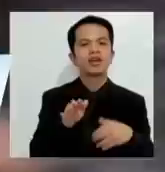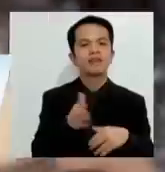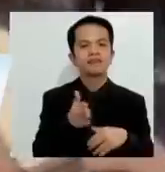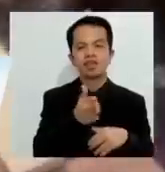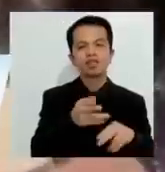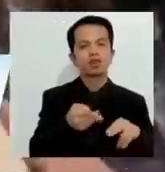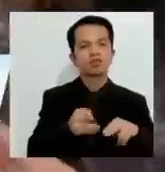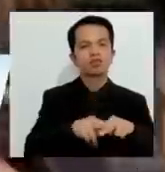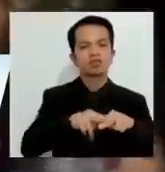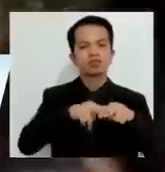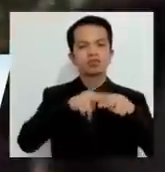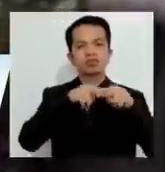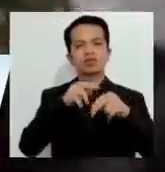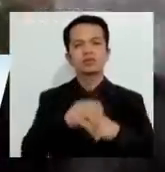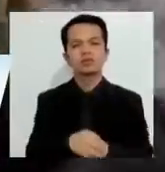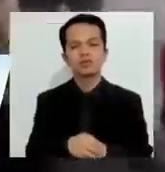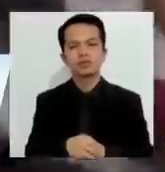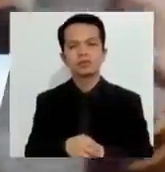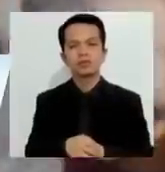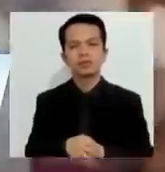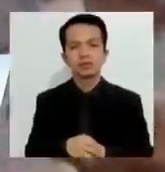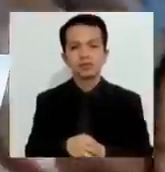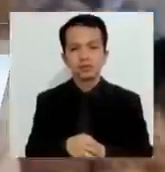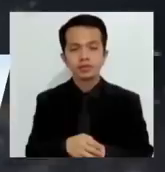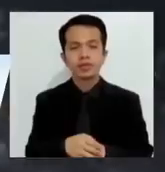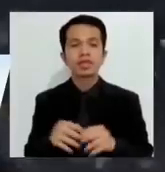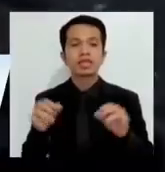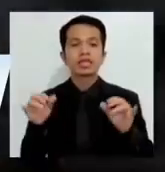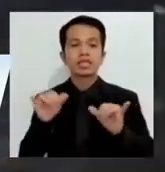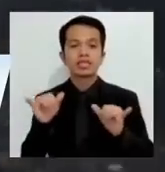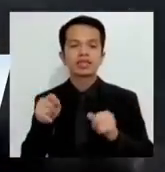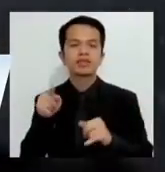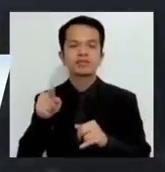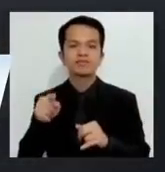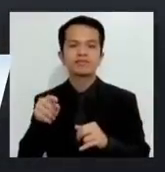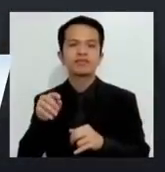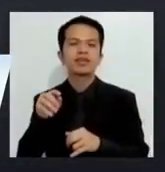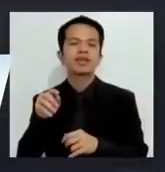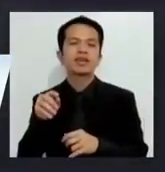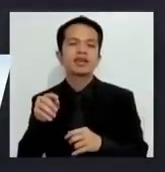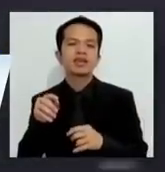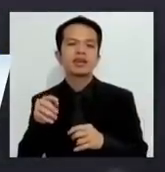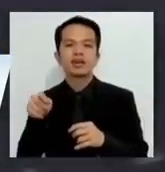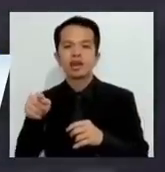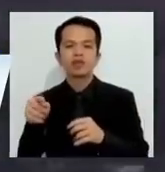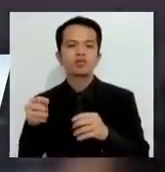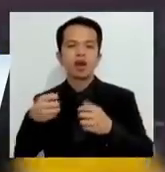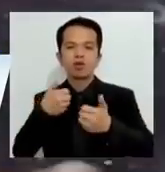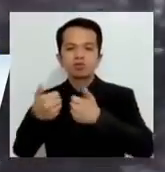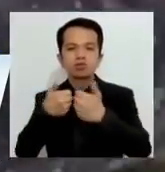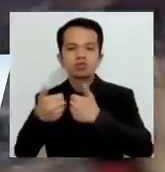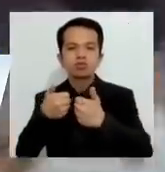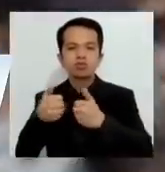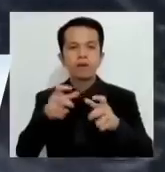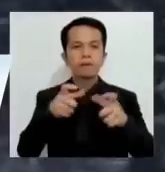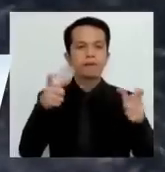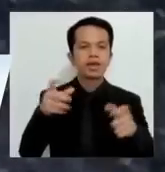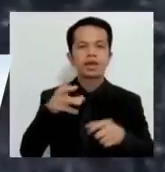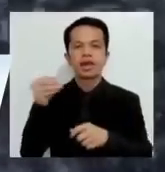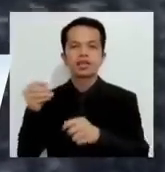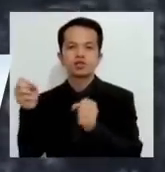karagatan. Pwede rin daw beaching ang nangyari kung saan hinahabol ng mga malalaking isda ang mga maliliit na isda